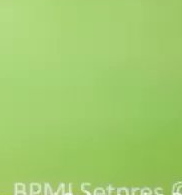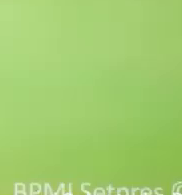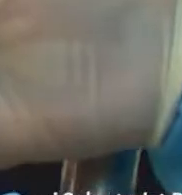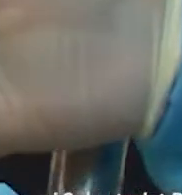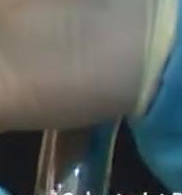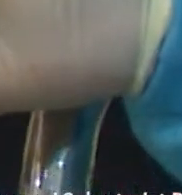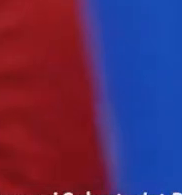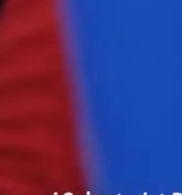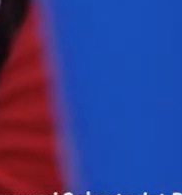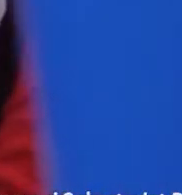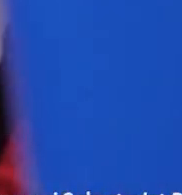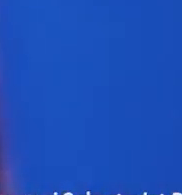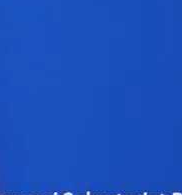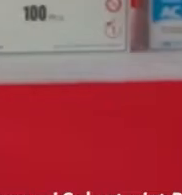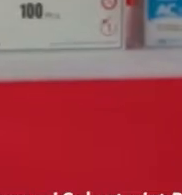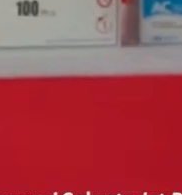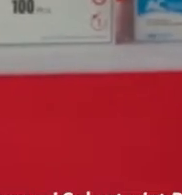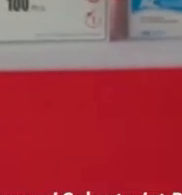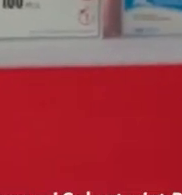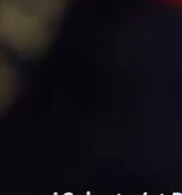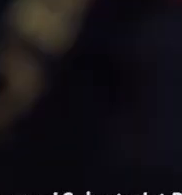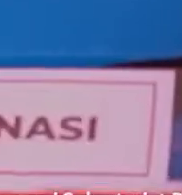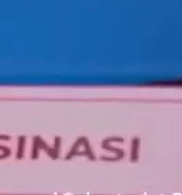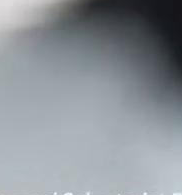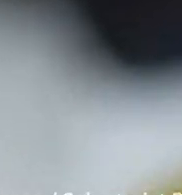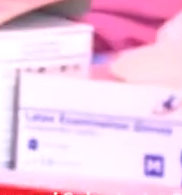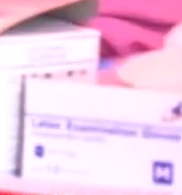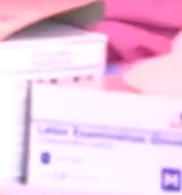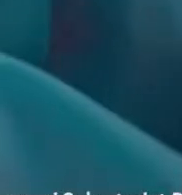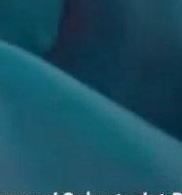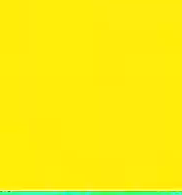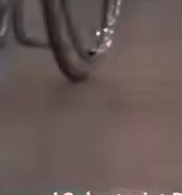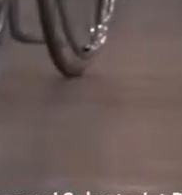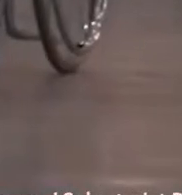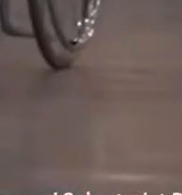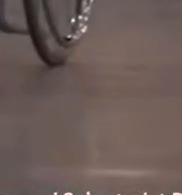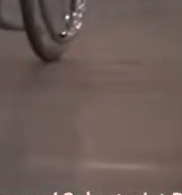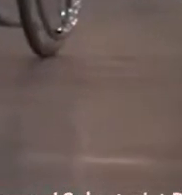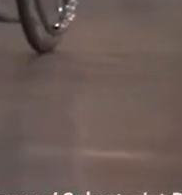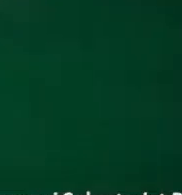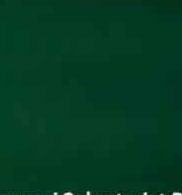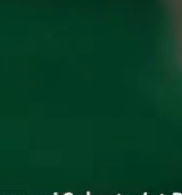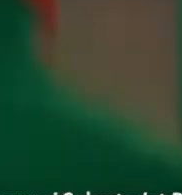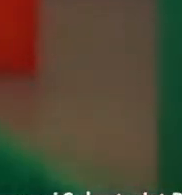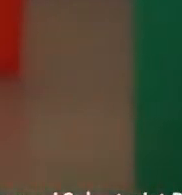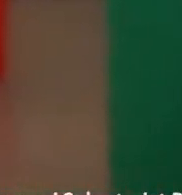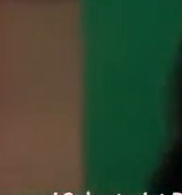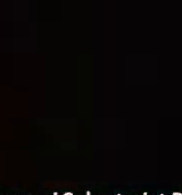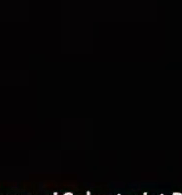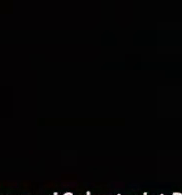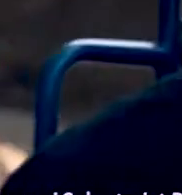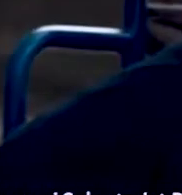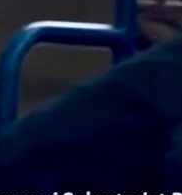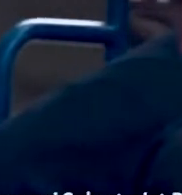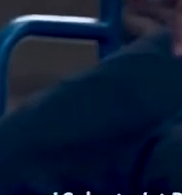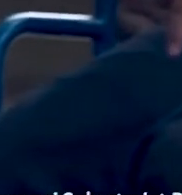Hai tidak iphoria yang berlebihan kita semuanya harus percepat proses vaksinasi ini dan tetap tak ada